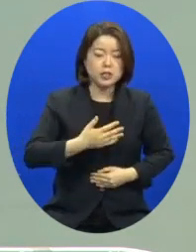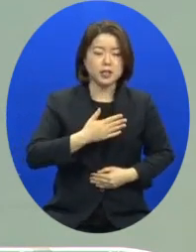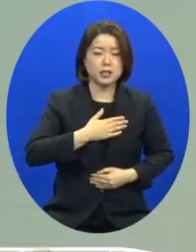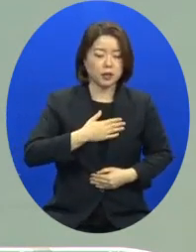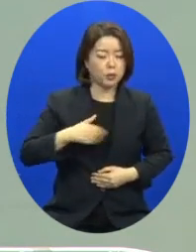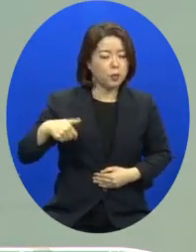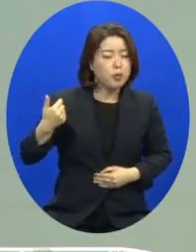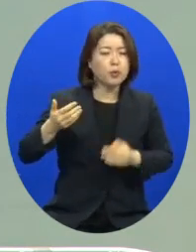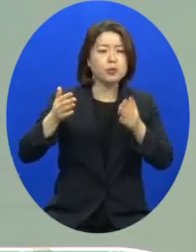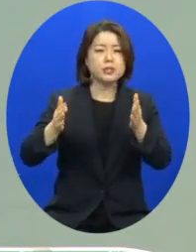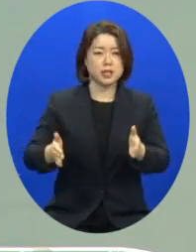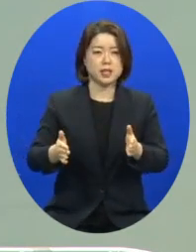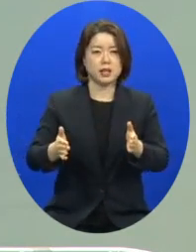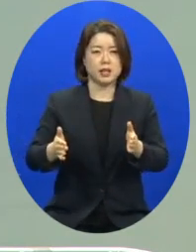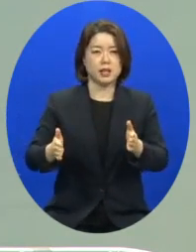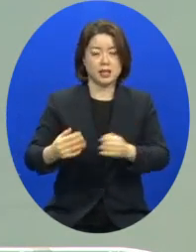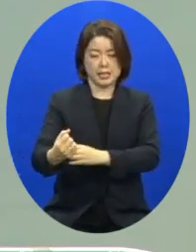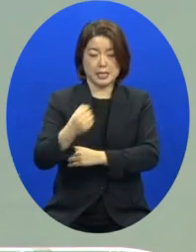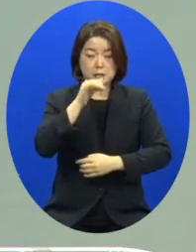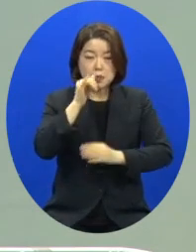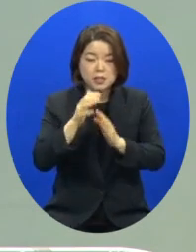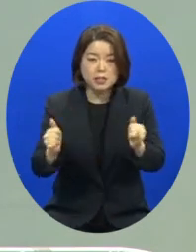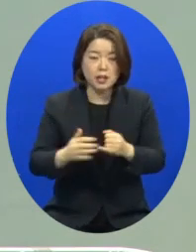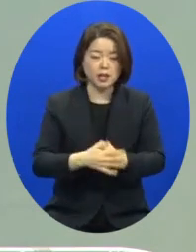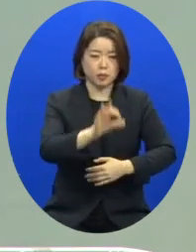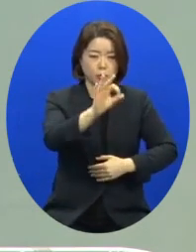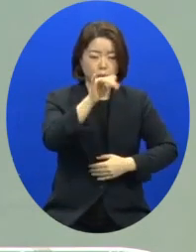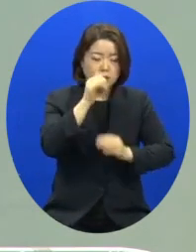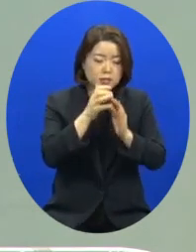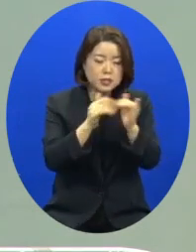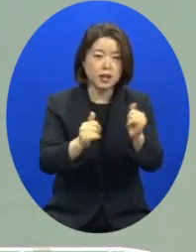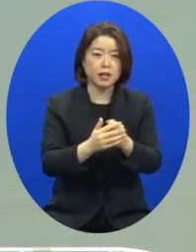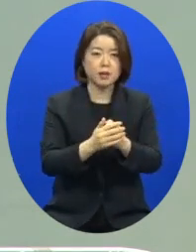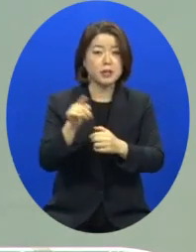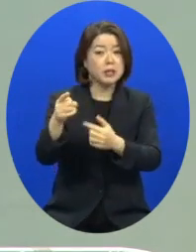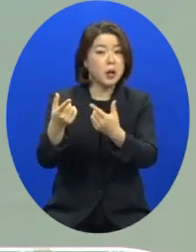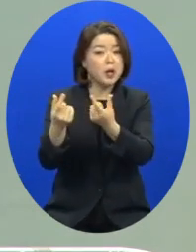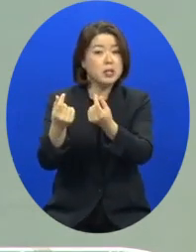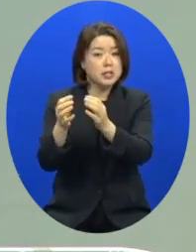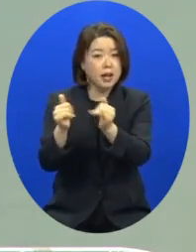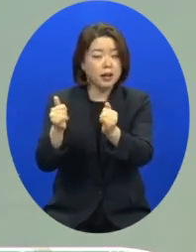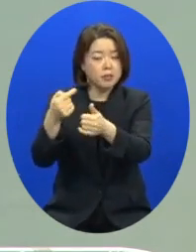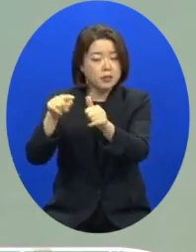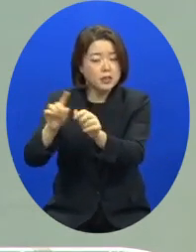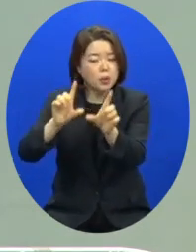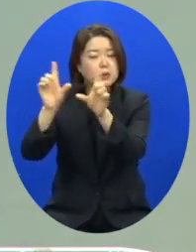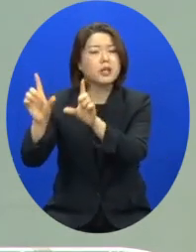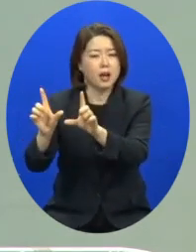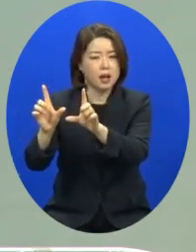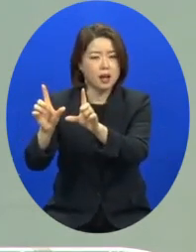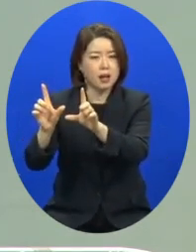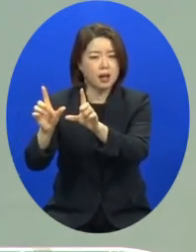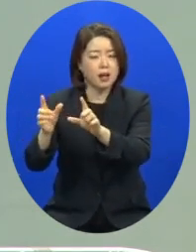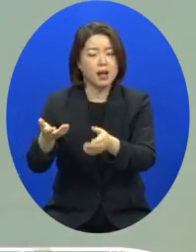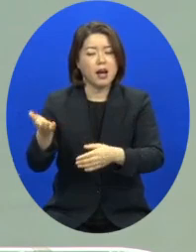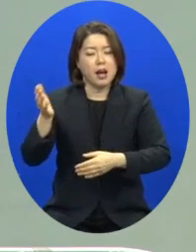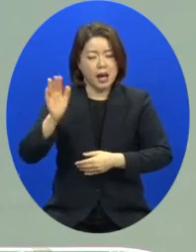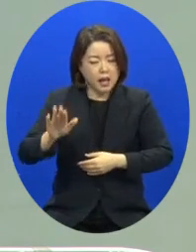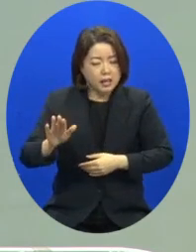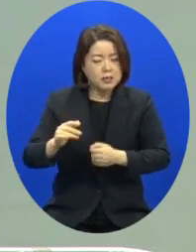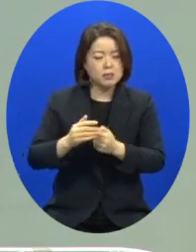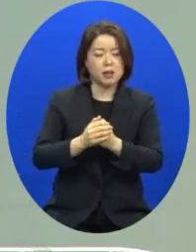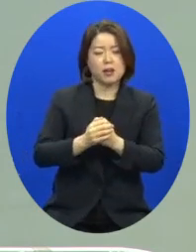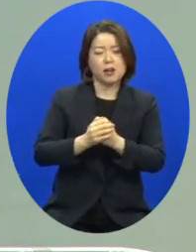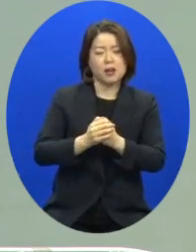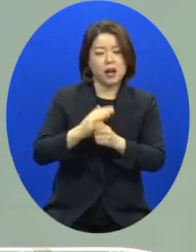나도 모르는 사이에 힘 있는 사람, 돈 있는 사람 그런 사람 의지하고 살았습니다. 하나님만 의지하고 살았다고